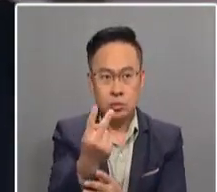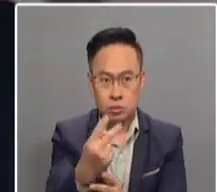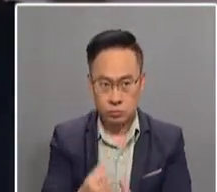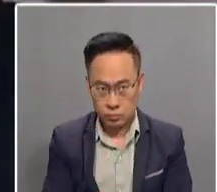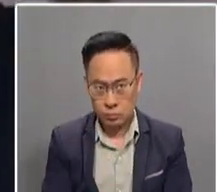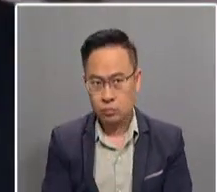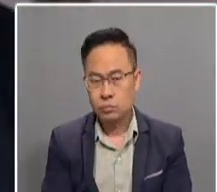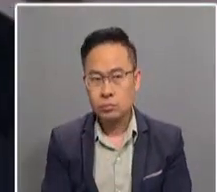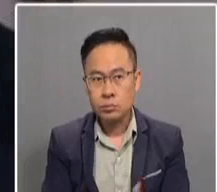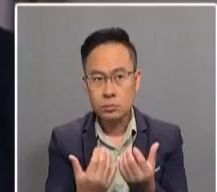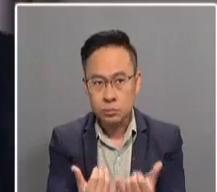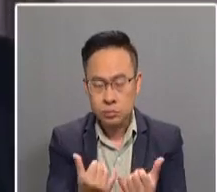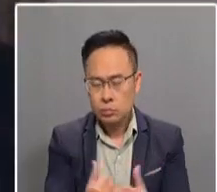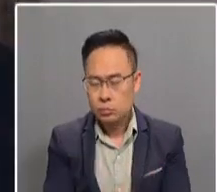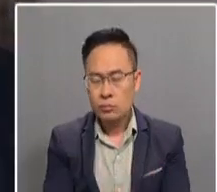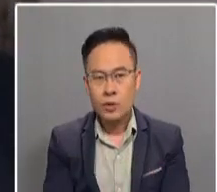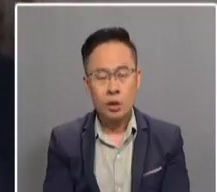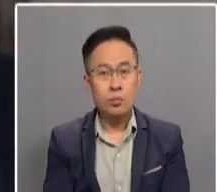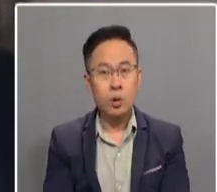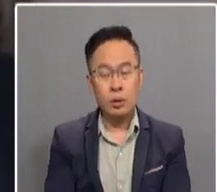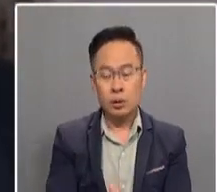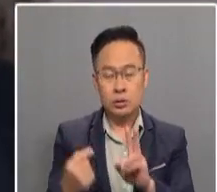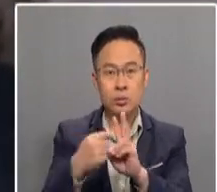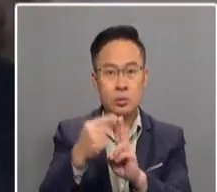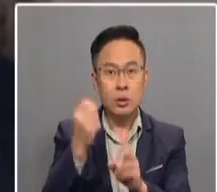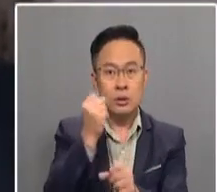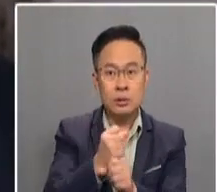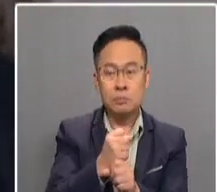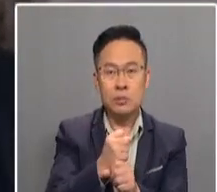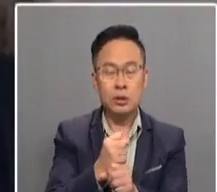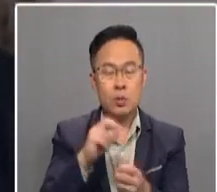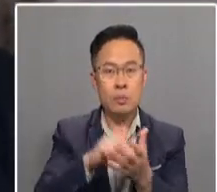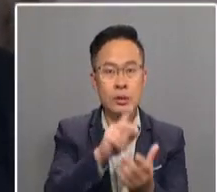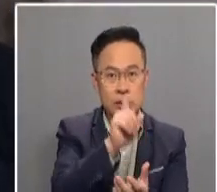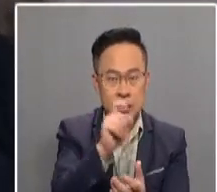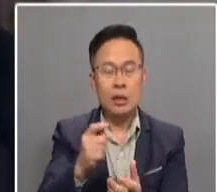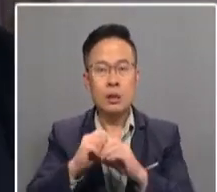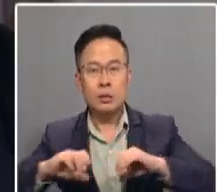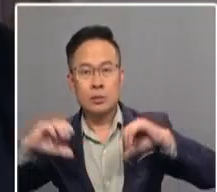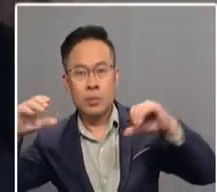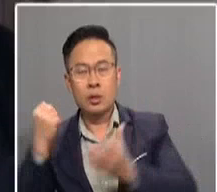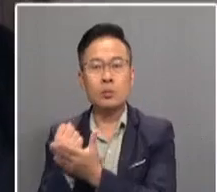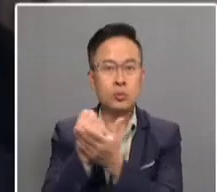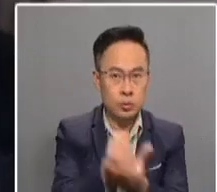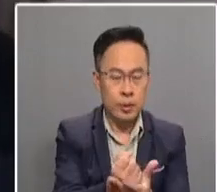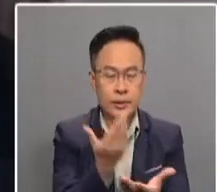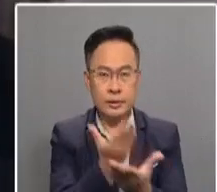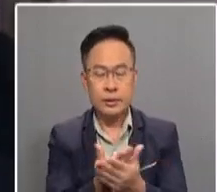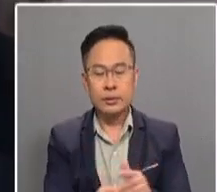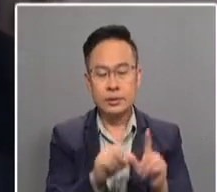ฮะเสียชีวิตสองคนเลยตอนนี้เนี่ยนะฮะก็ถูกกระทำโดยที่เขาไม่ได้เป็นคนที่ก่อเหตุด้วยไงนะเพราะฉะนั้นเนี่ยมีเงินเยียวยาให้นะฮะให้ร